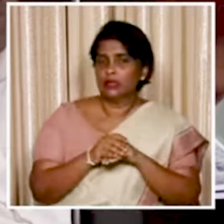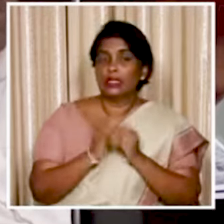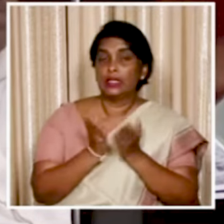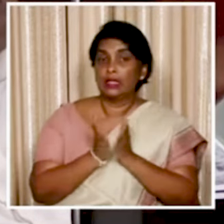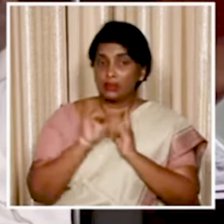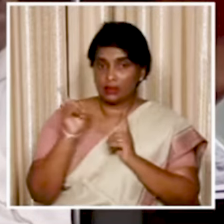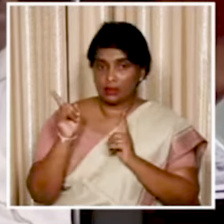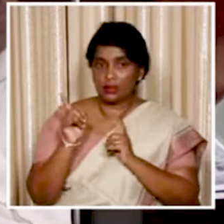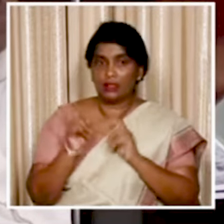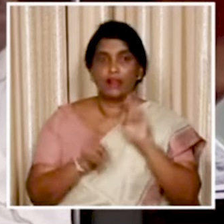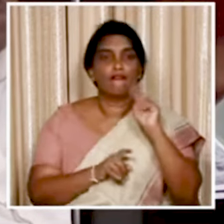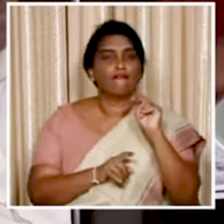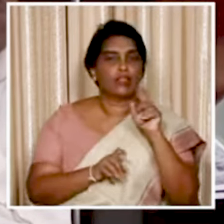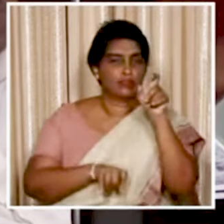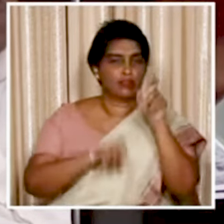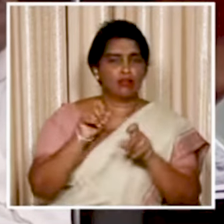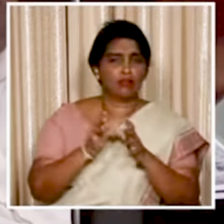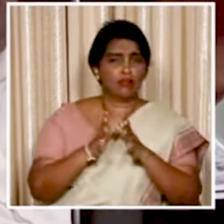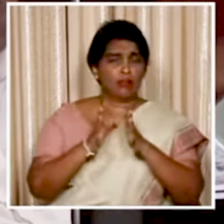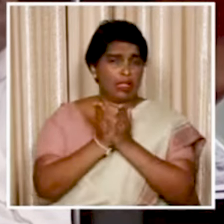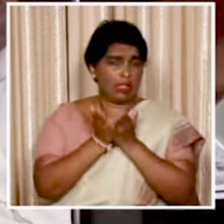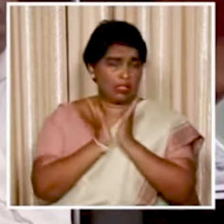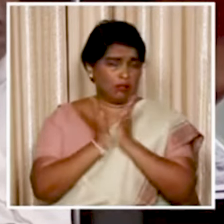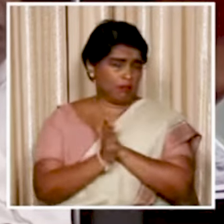ඉන්දියාවේ 20ක් එක්ක අහුවෙලා විශාල රටක්.